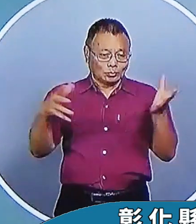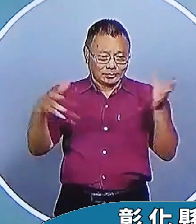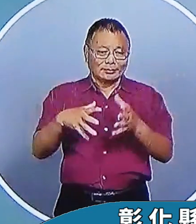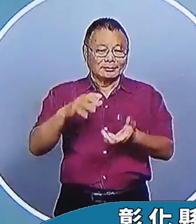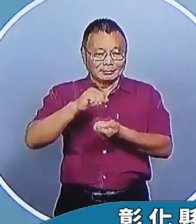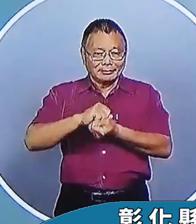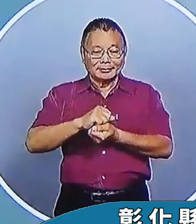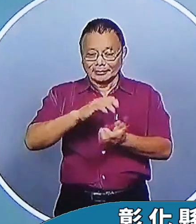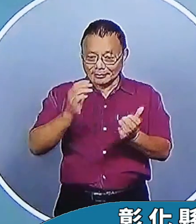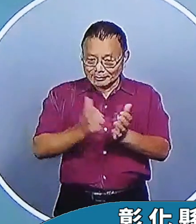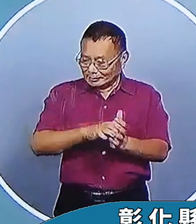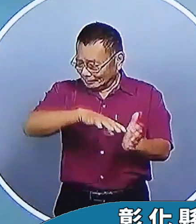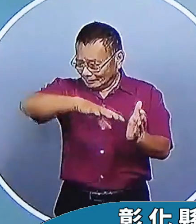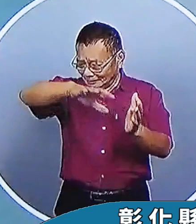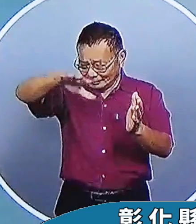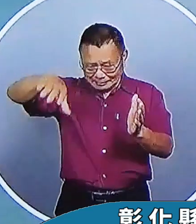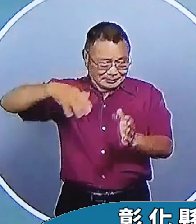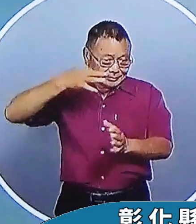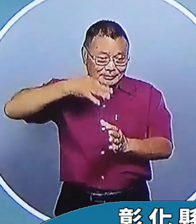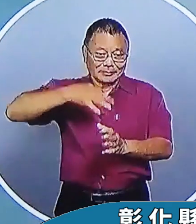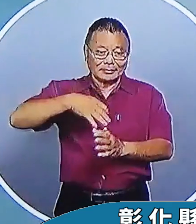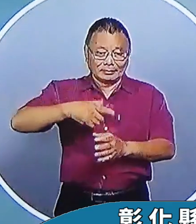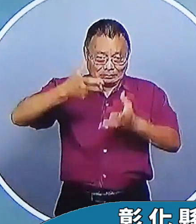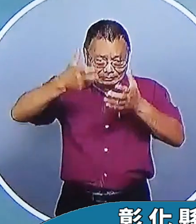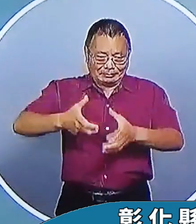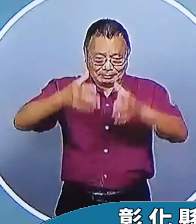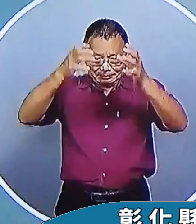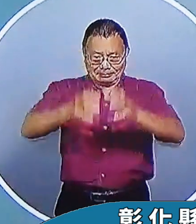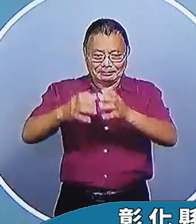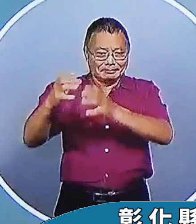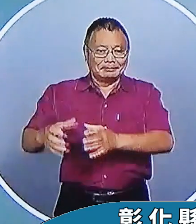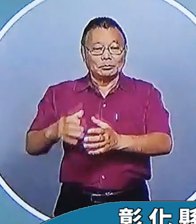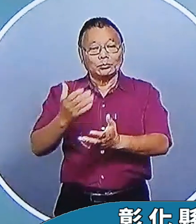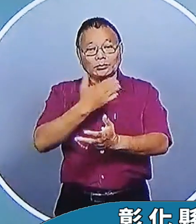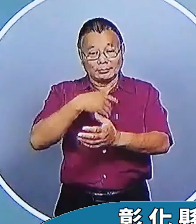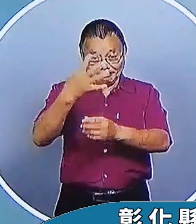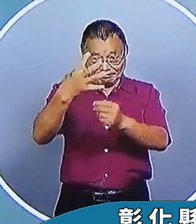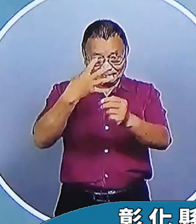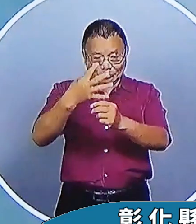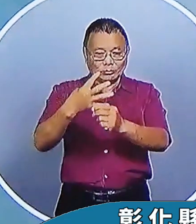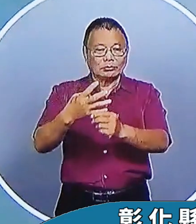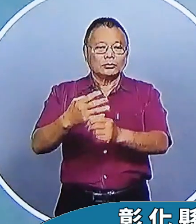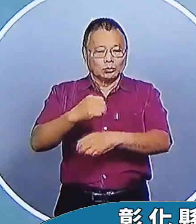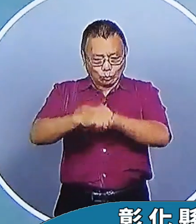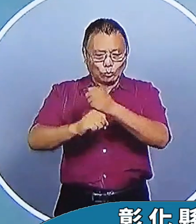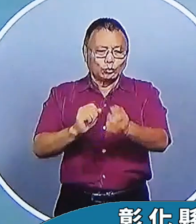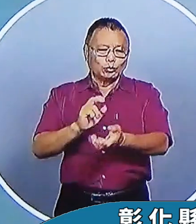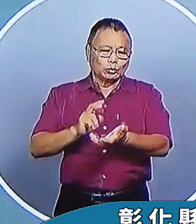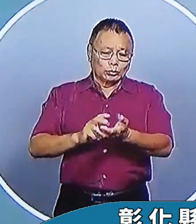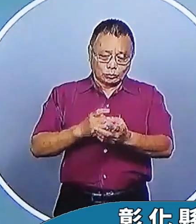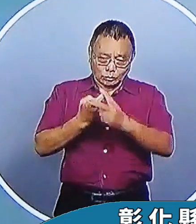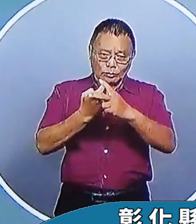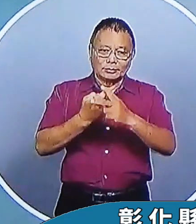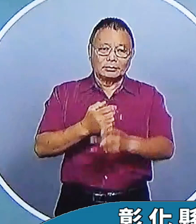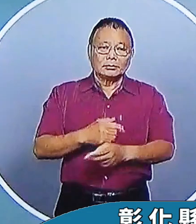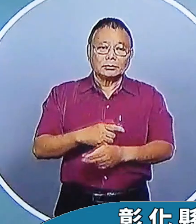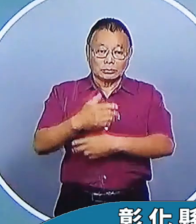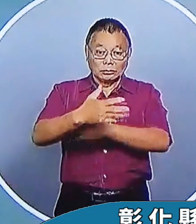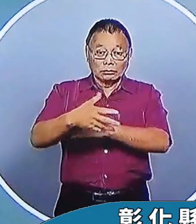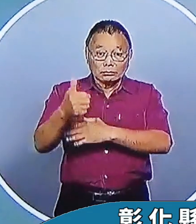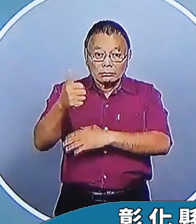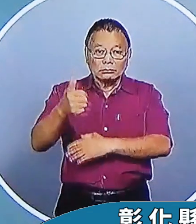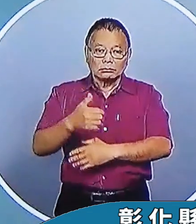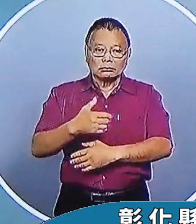同合作，让咱所有中华重大建设，好可以在4年内来动工。啊，这就是一个管定